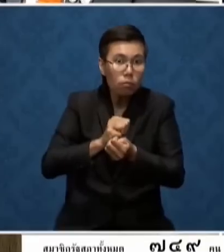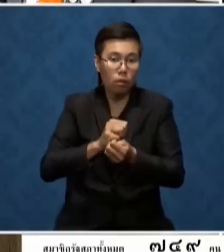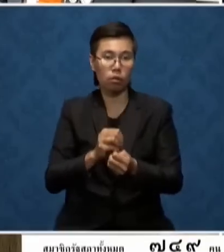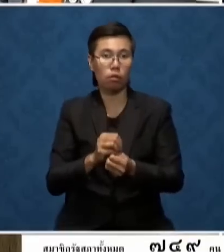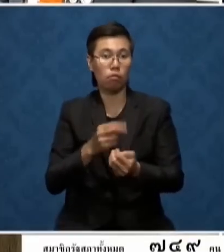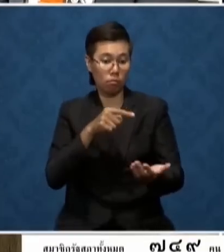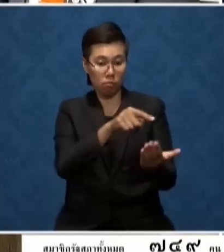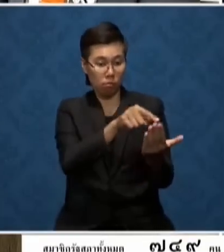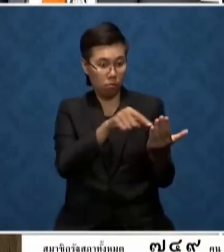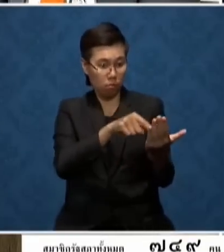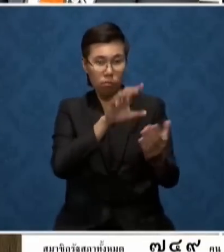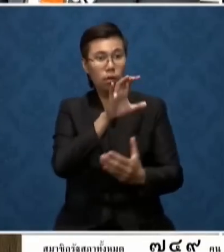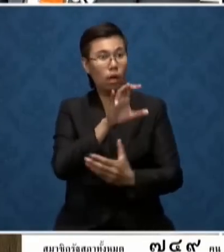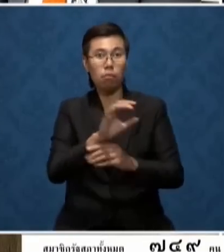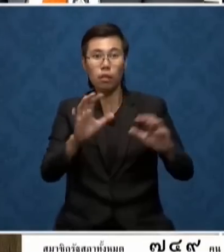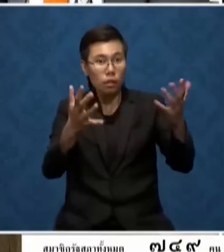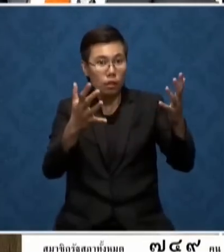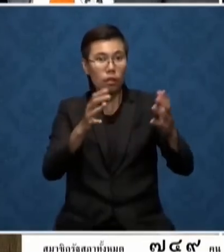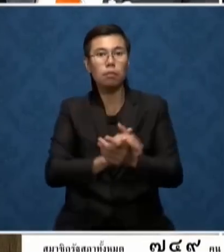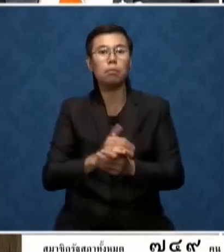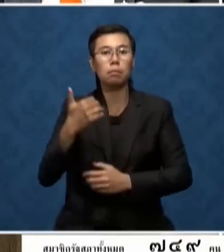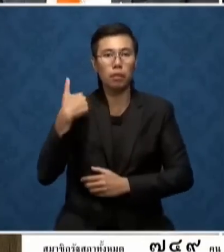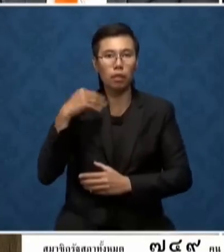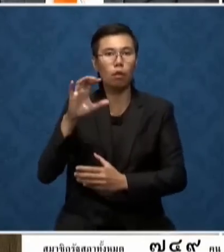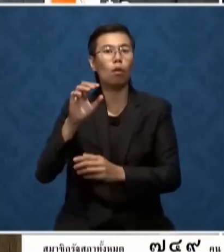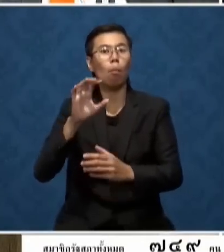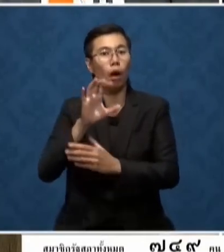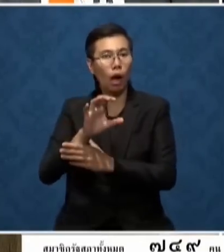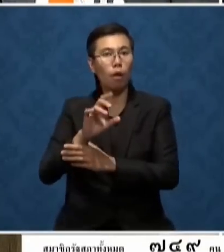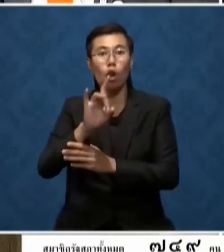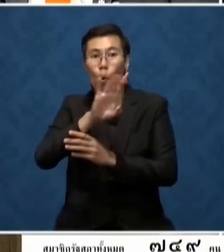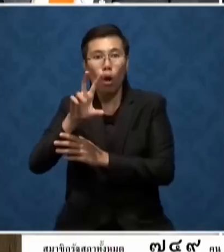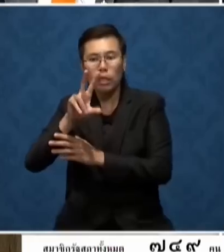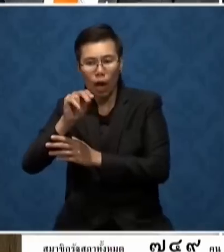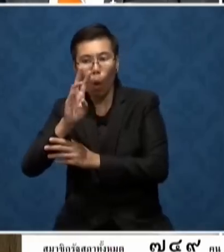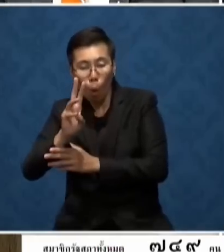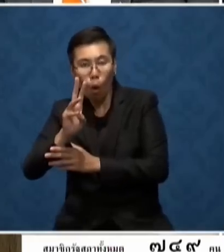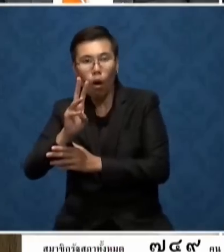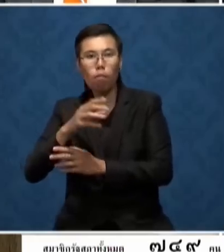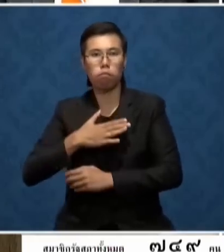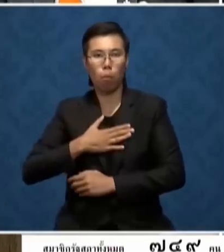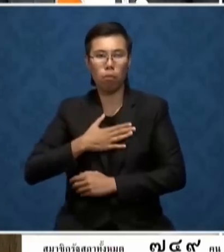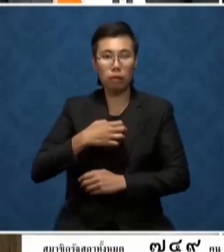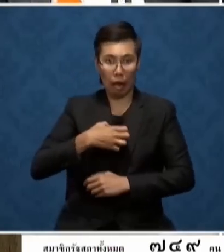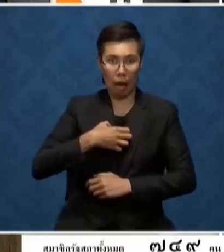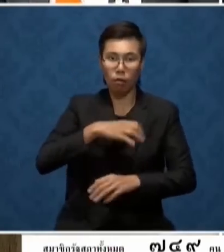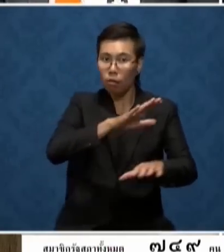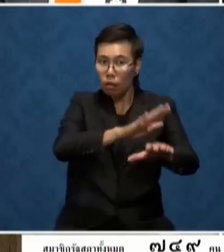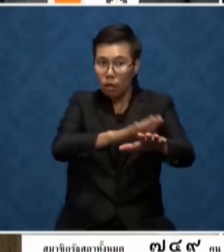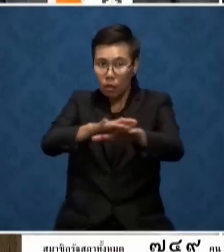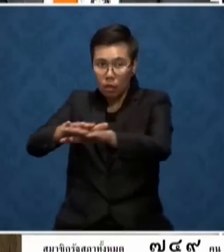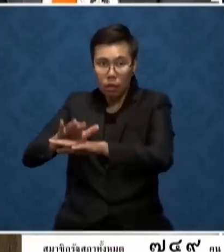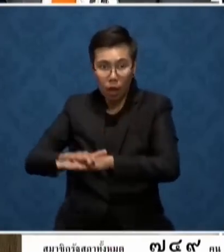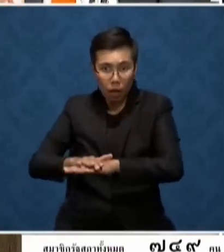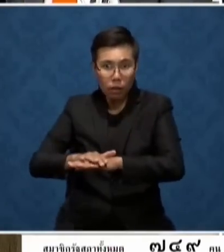อยู่ในข้อบังคับข้อที่136และผมอยากจะเตือนทุกท่านด้วยว่านะ